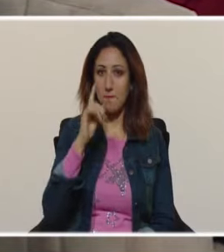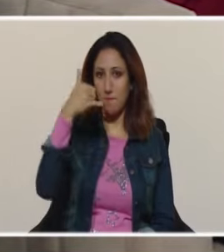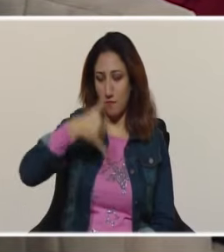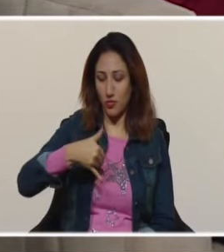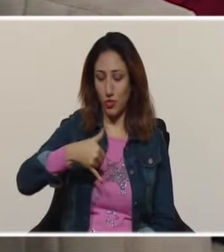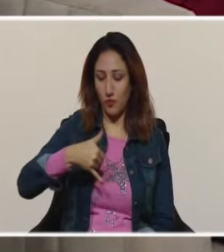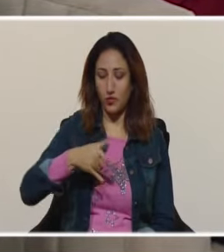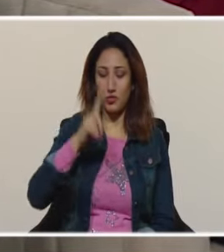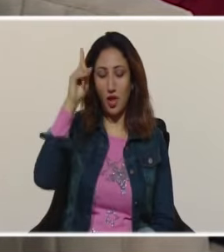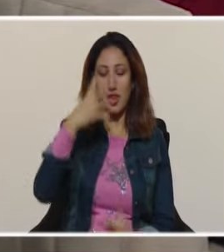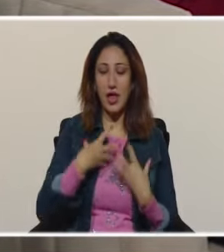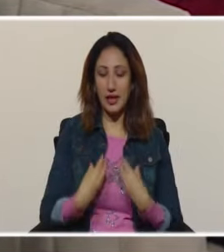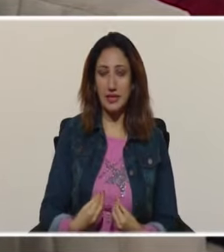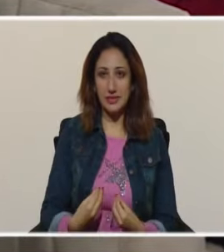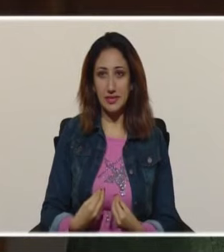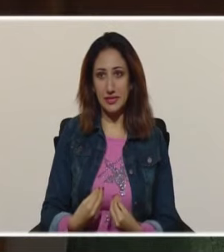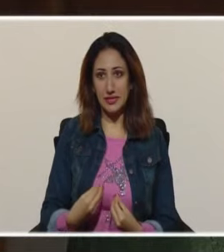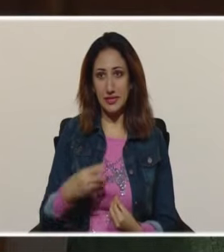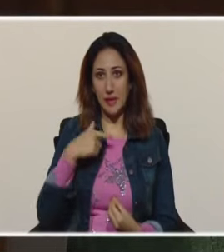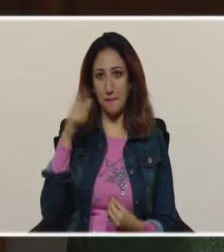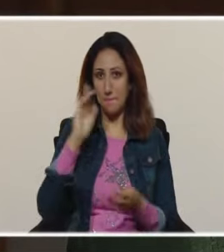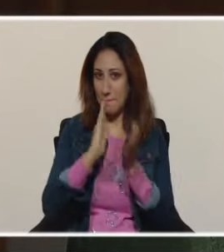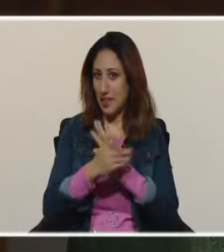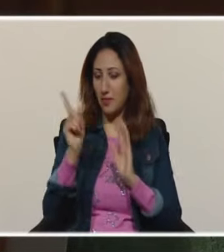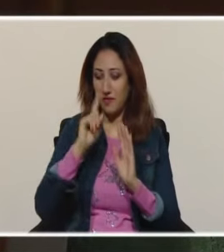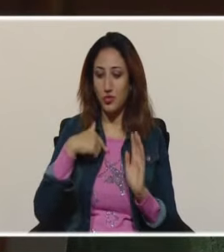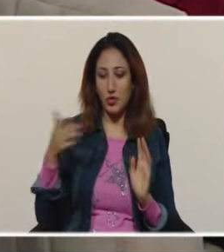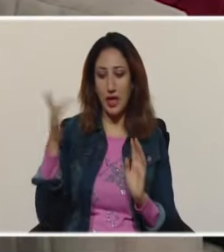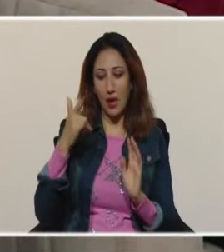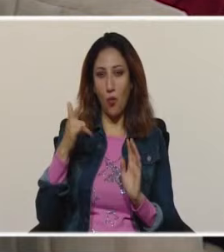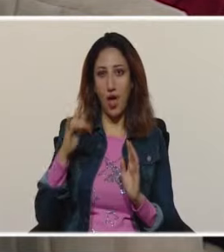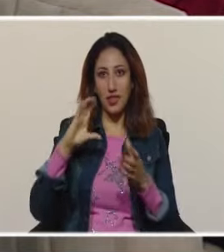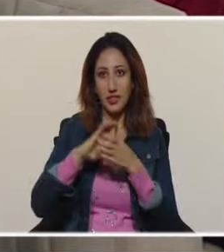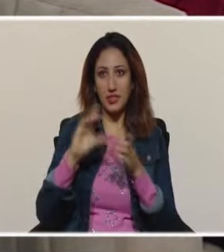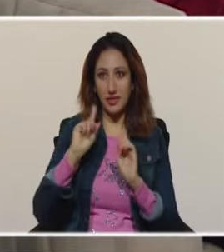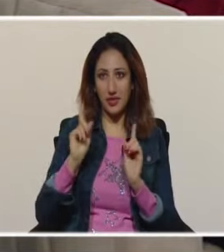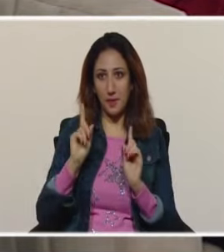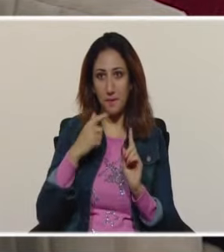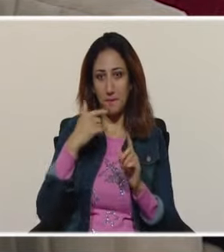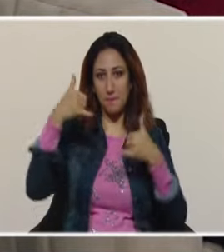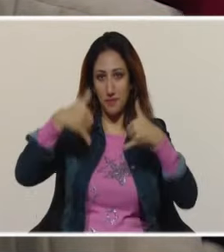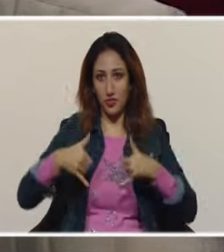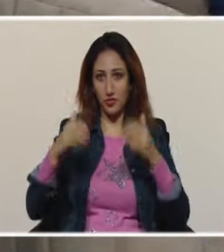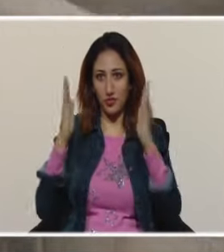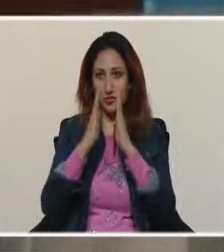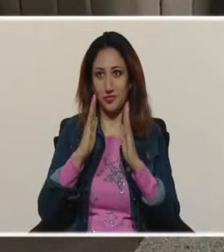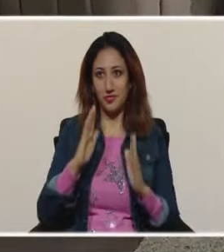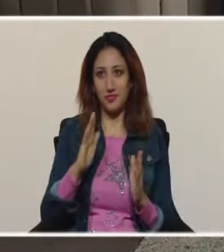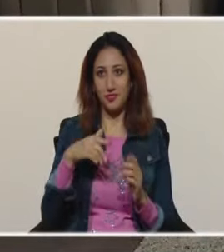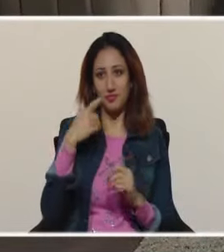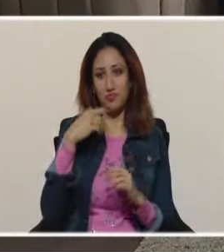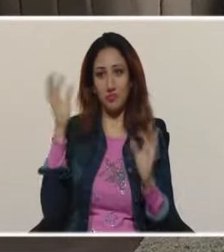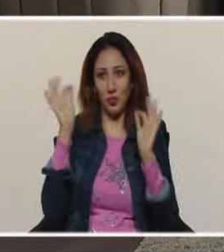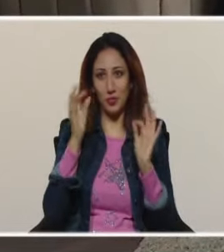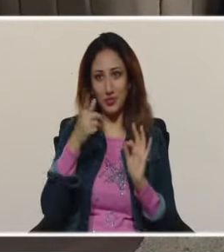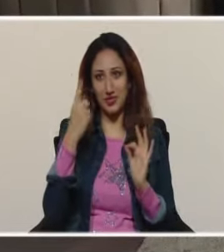الله يهديك احنا التقايل لا لا مالناش بدايل اخوات لا مش زمايل لا ما تقفش قصادنا الله يهديك اتنين بس احنا